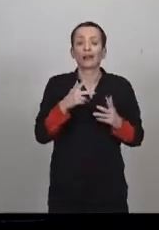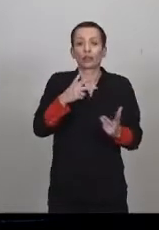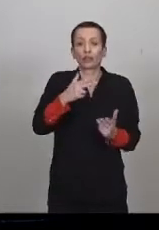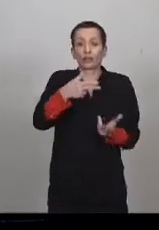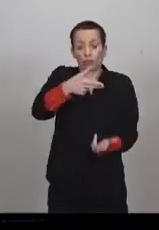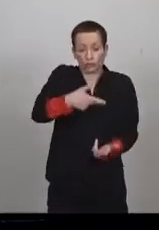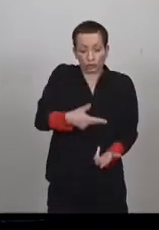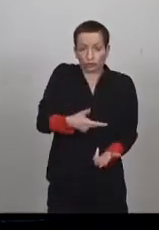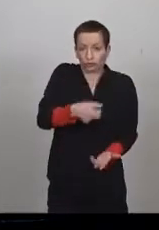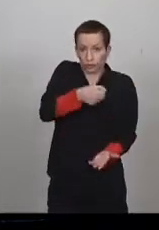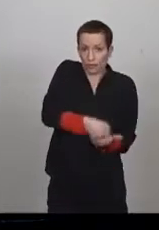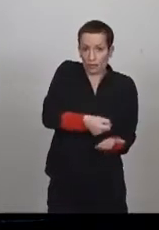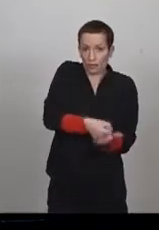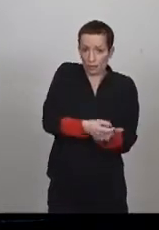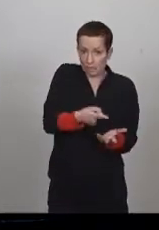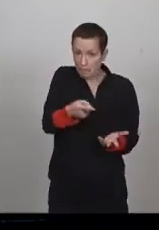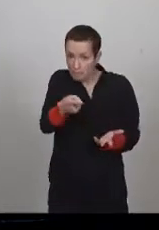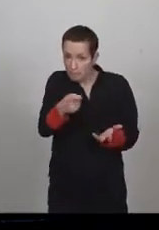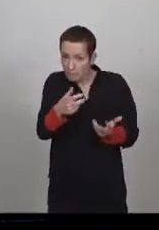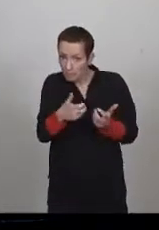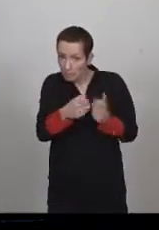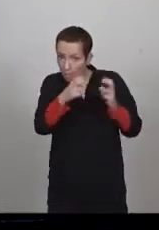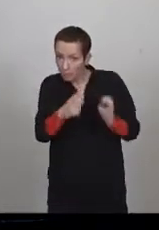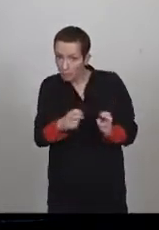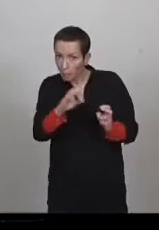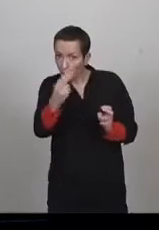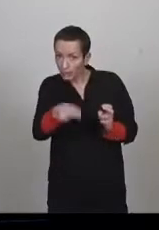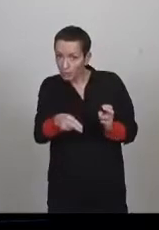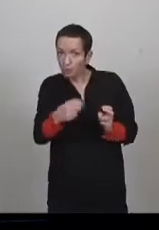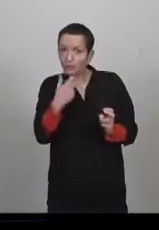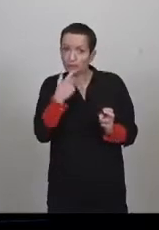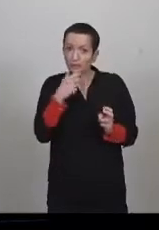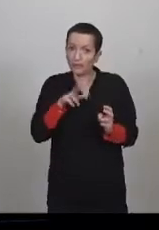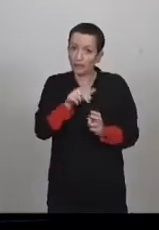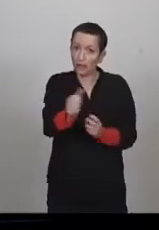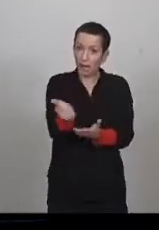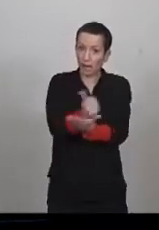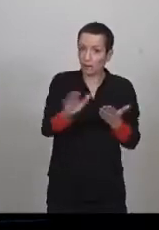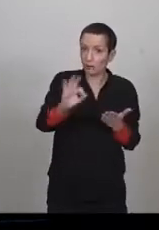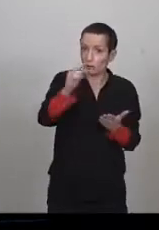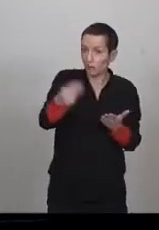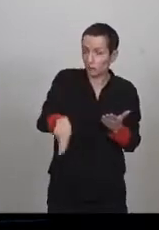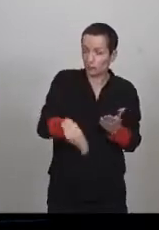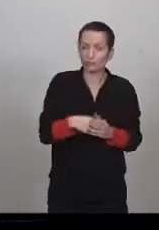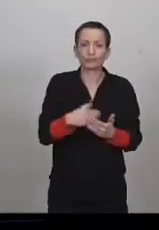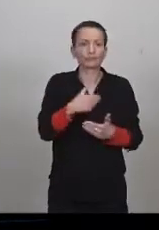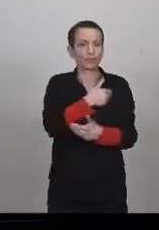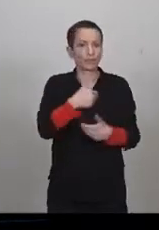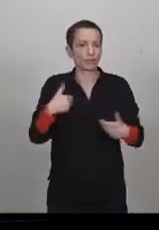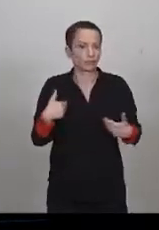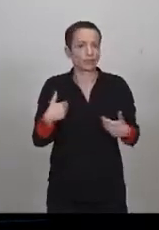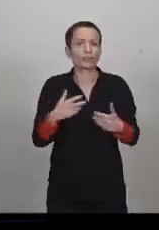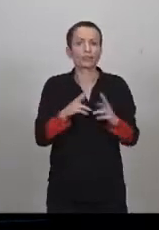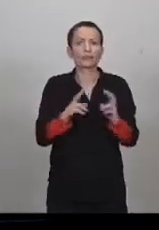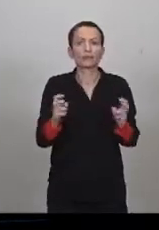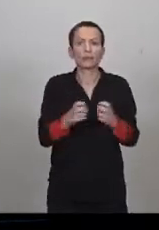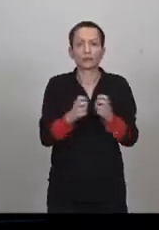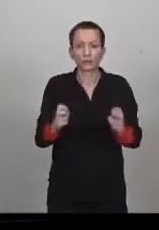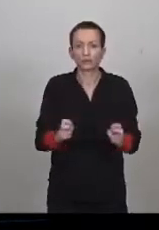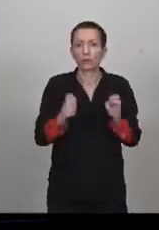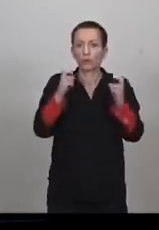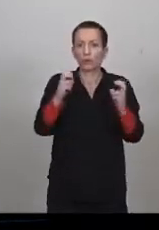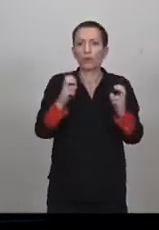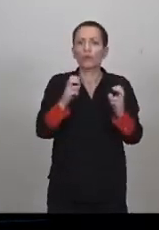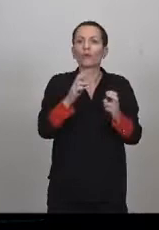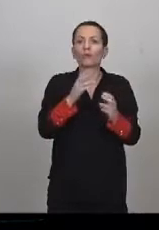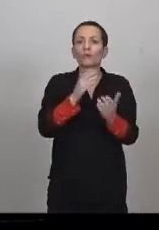des baisses sont-elles là aussi envisagées? Et allons-nous vers une gratuité? Et enfin, l'augmentation envisagée de la part